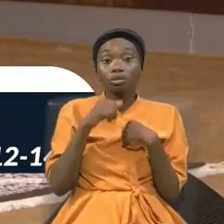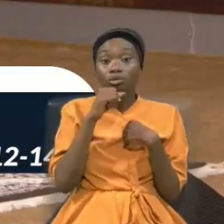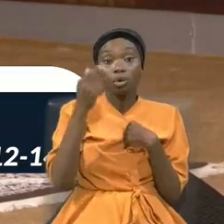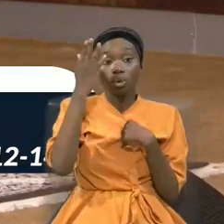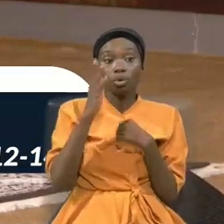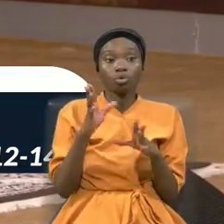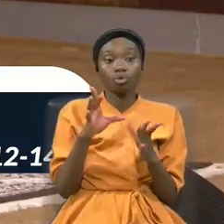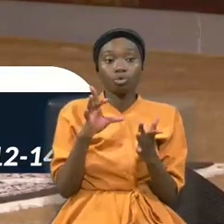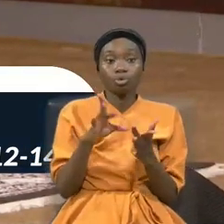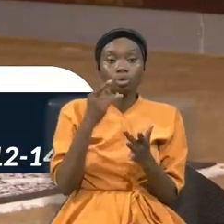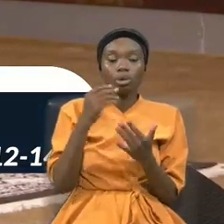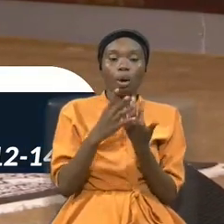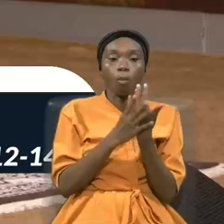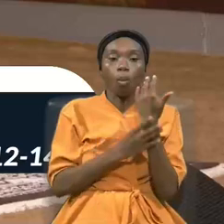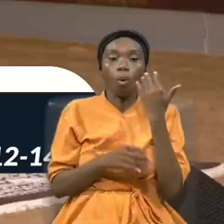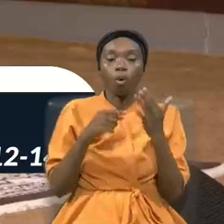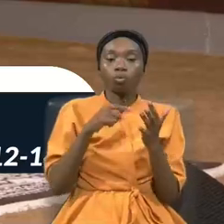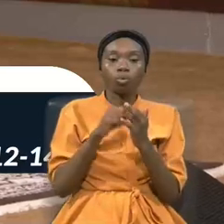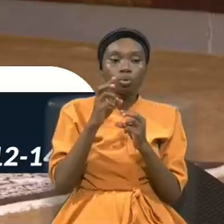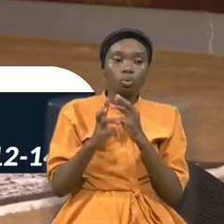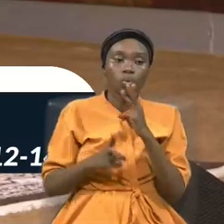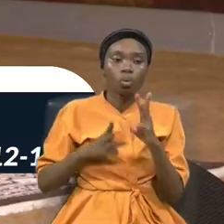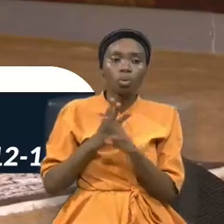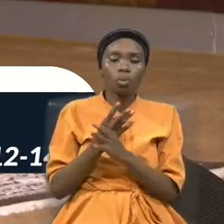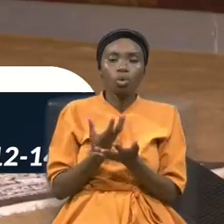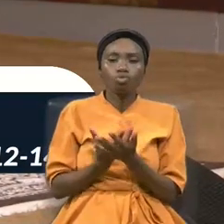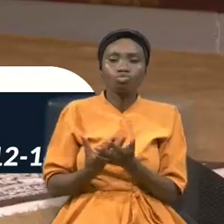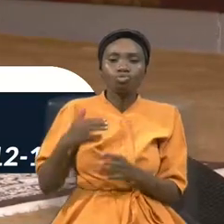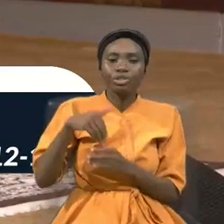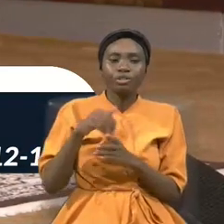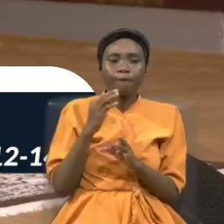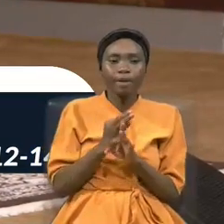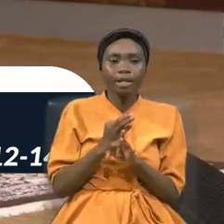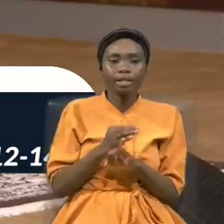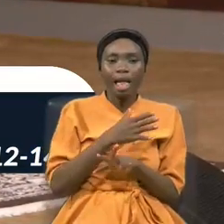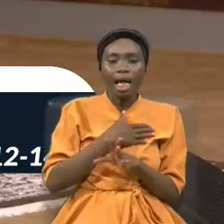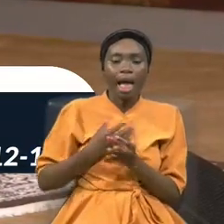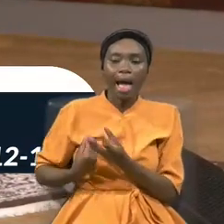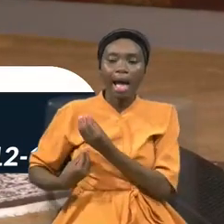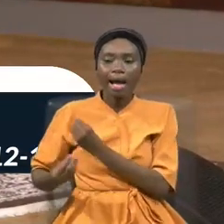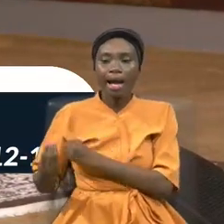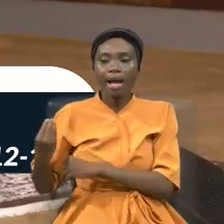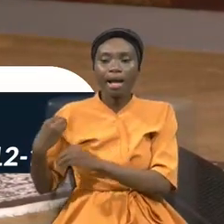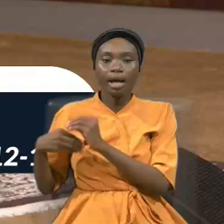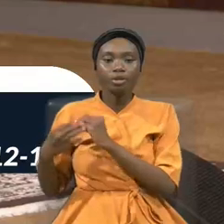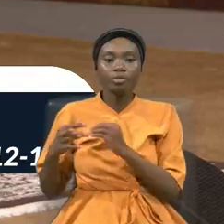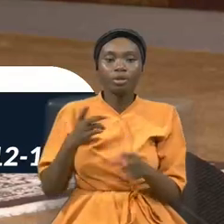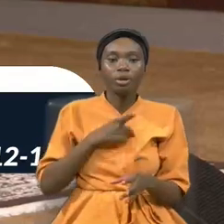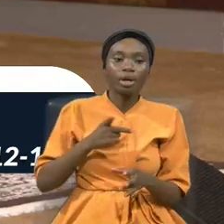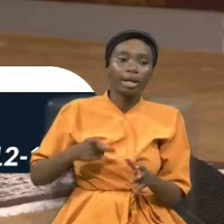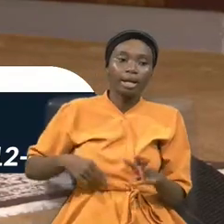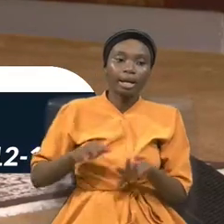pas choisi les pauvres aux yeux du monde pour qu'ils soient riches en la foi et héritiers du